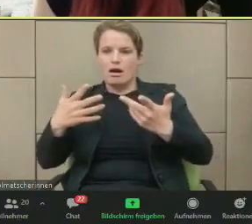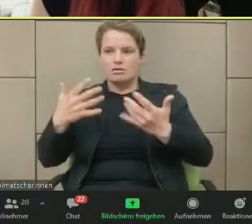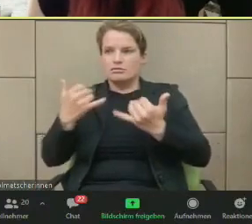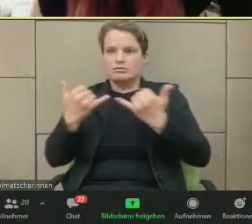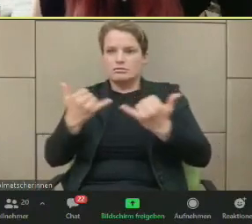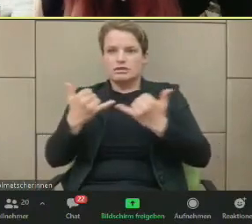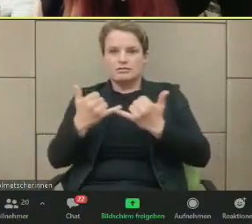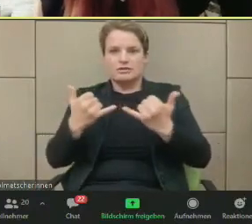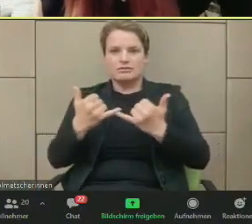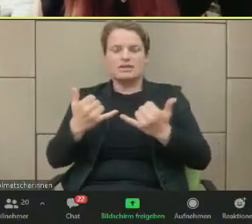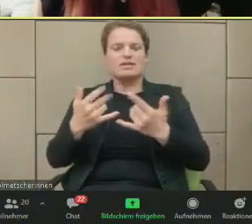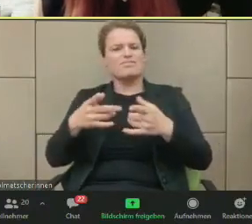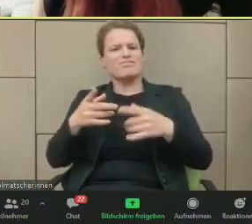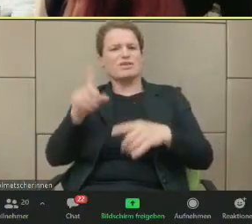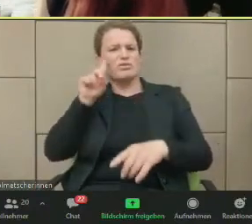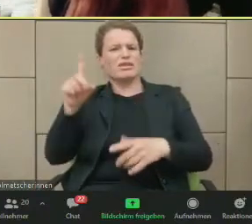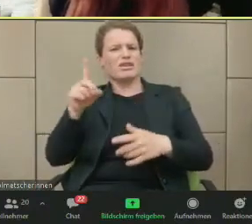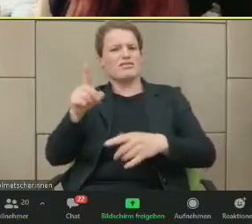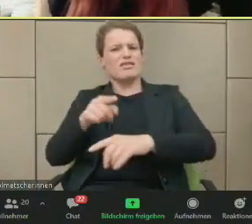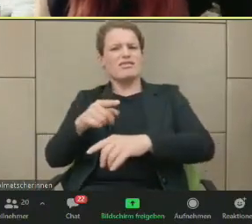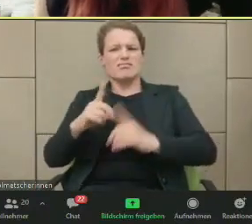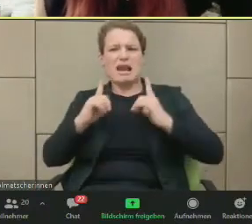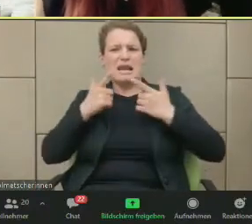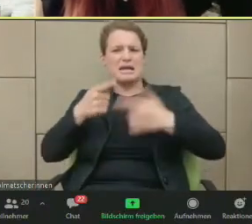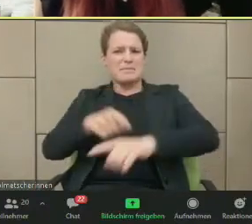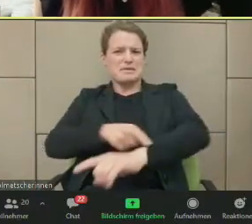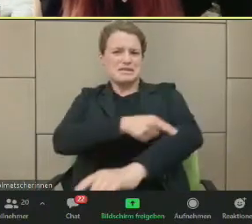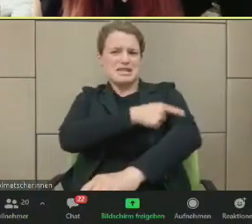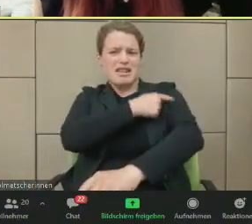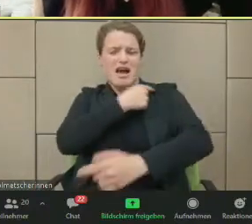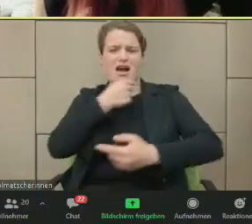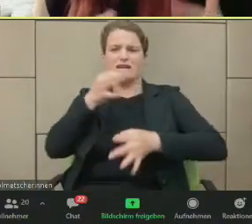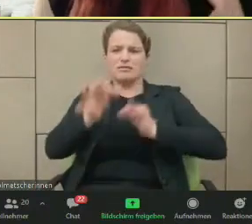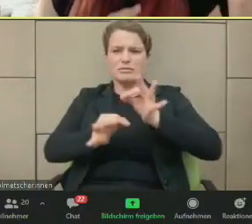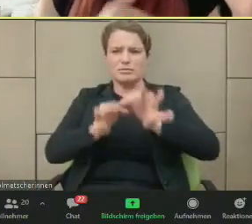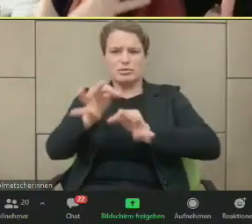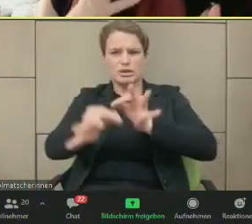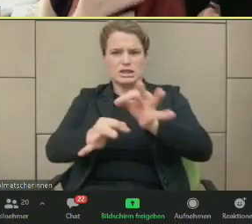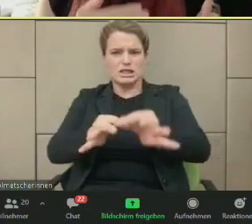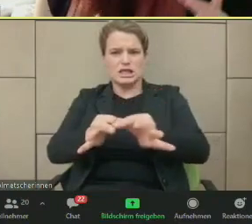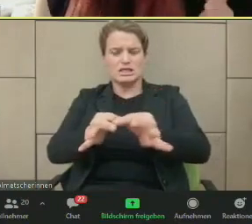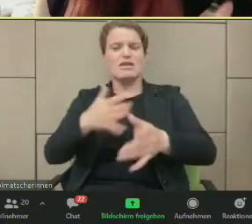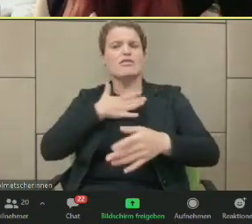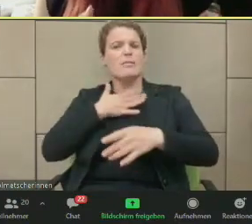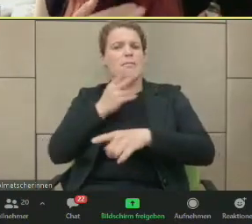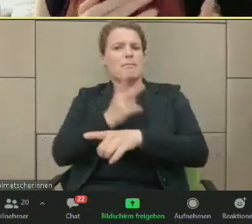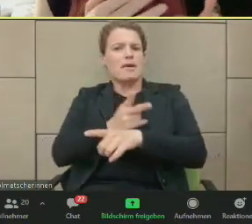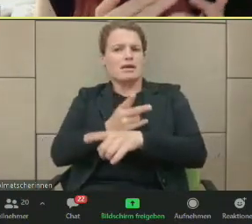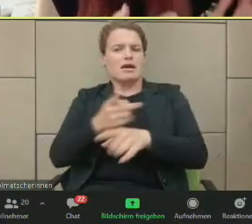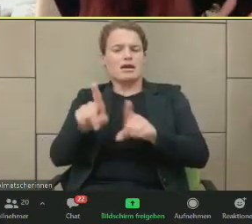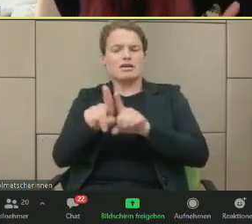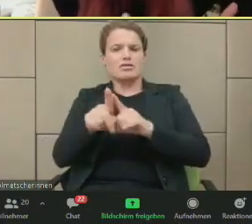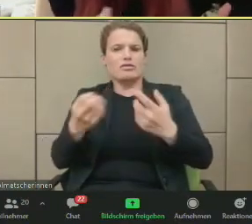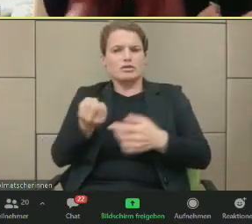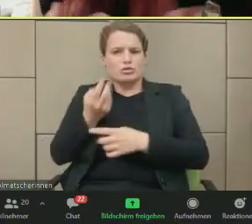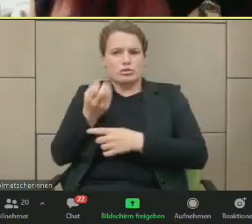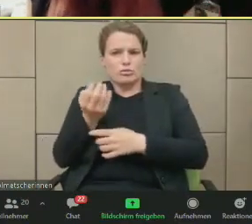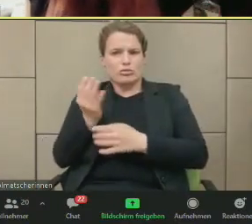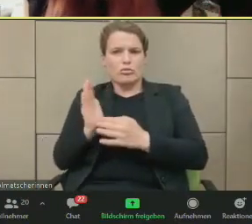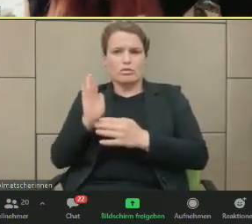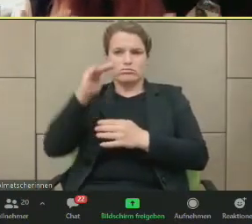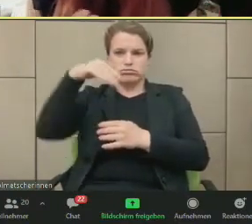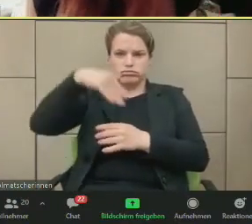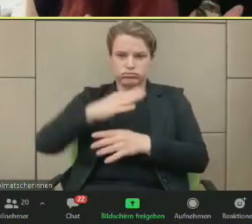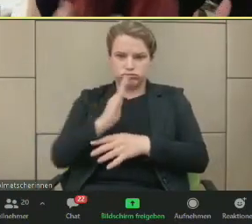gesagt, ein lebenslanger Prozess. MECFS ist ja auch eine Krankheit, die in ihren Symptomen sehr schwankt. Ich habe manchmal gute Tage, ich habe